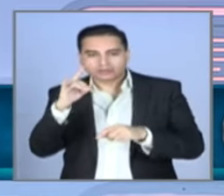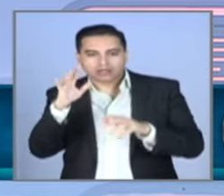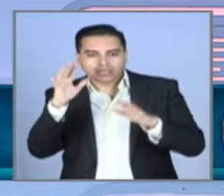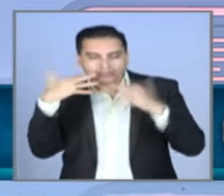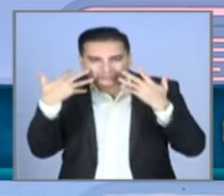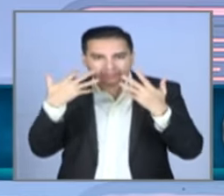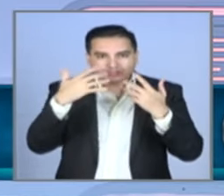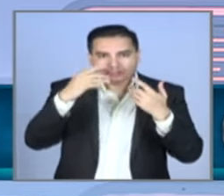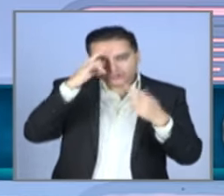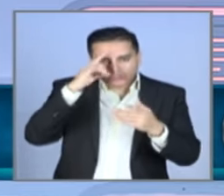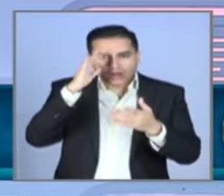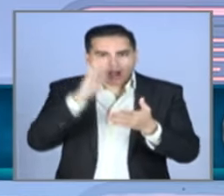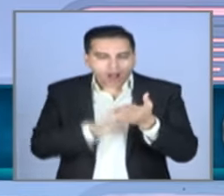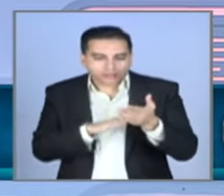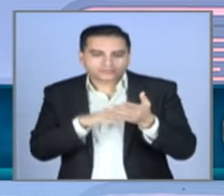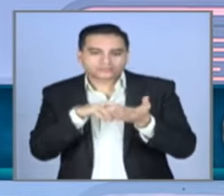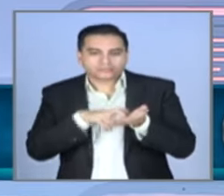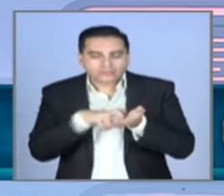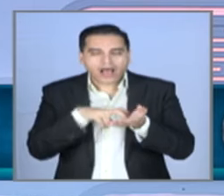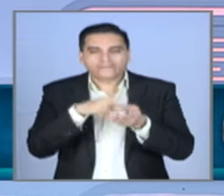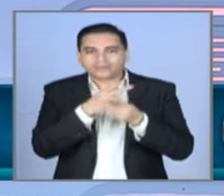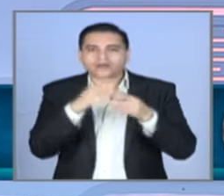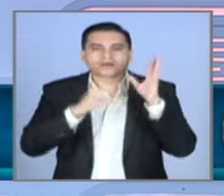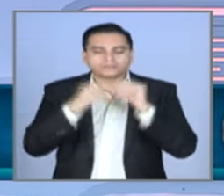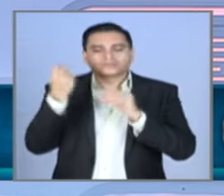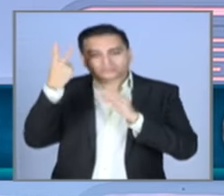جزء من سلسلة شيفرز،